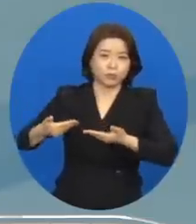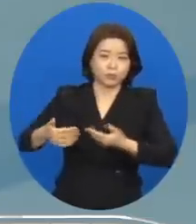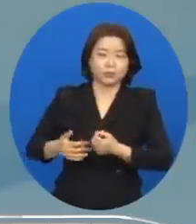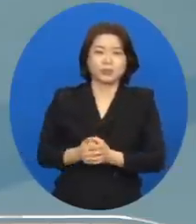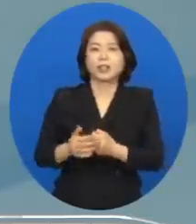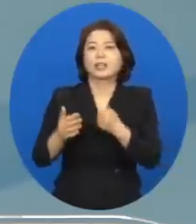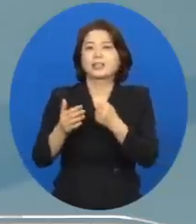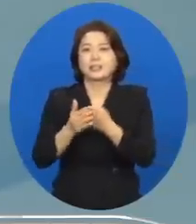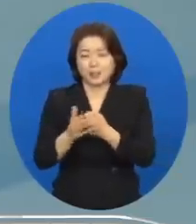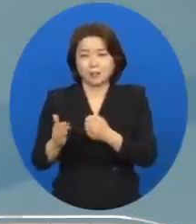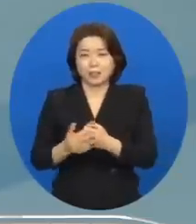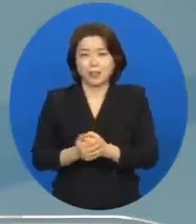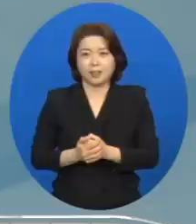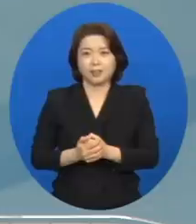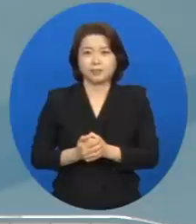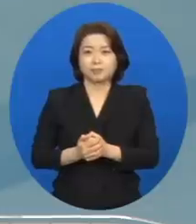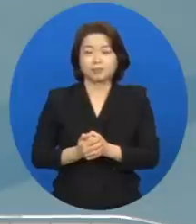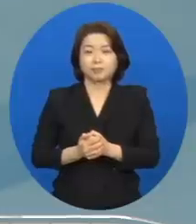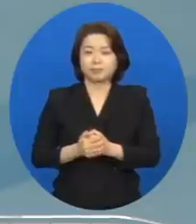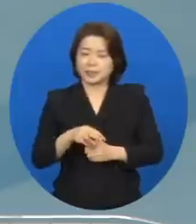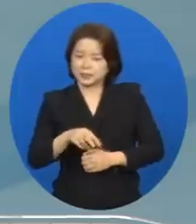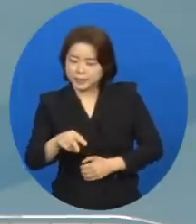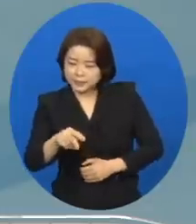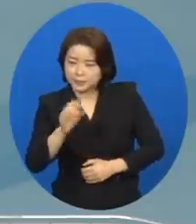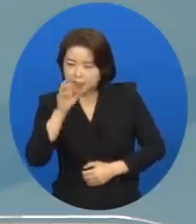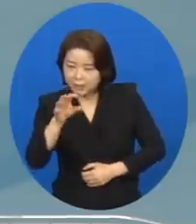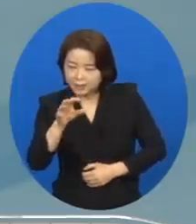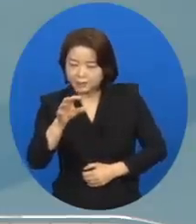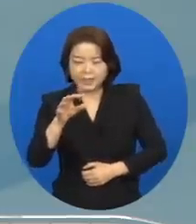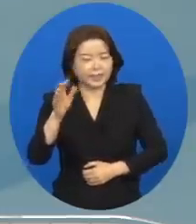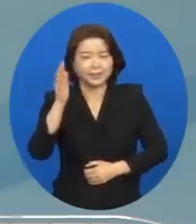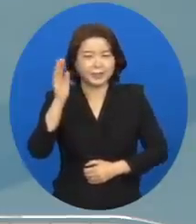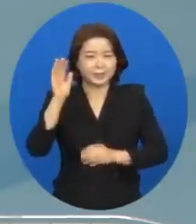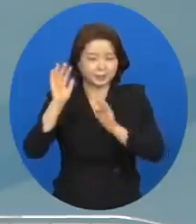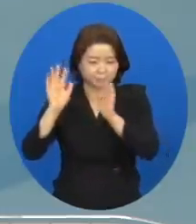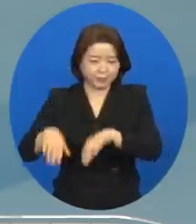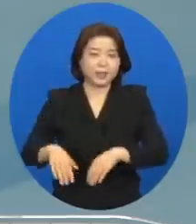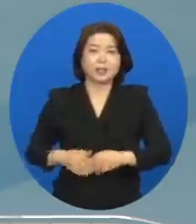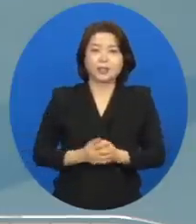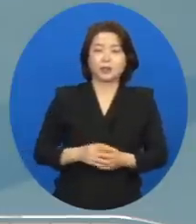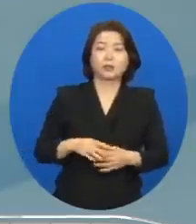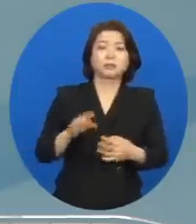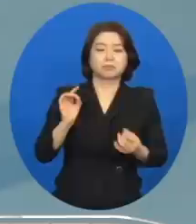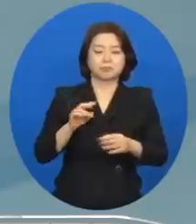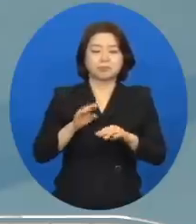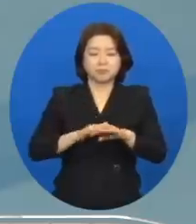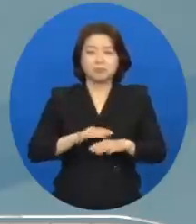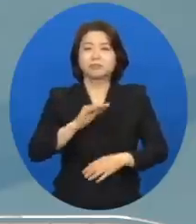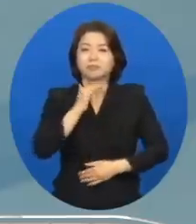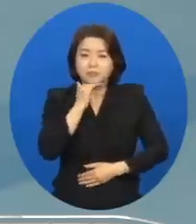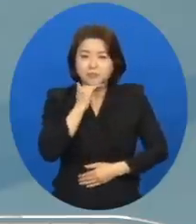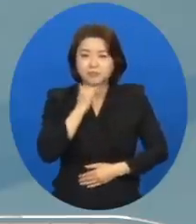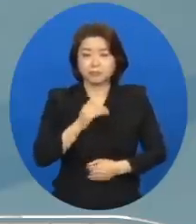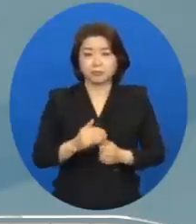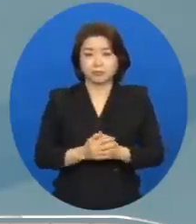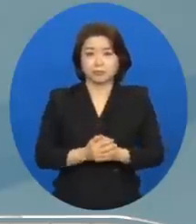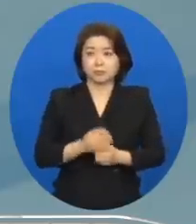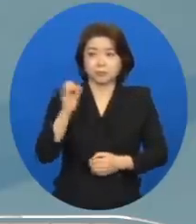그래서 좀 내려가서 말을 할까 그러다가 가만히 있었는데 갑자기